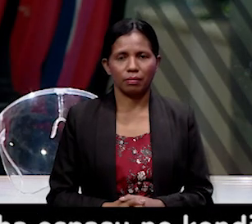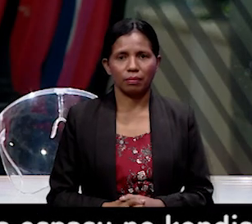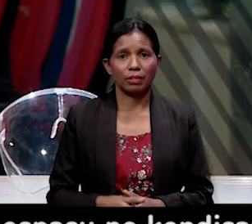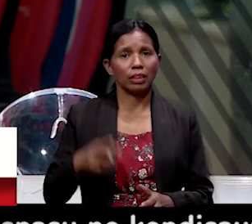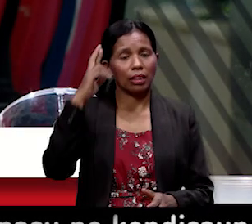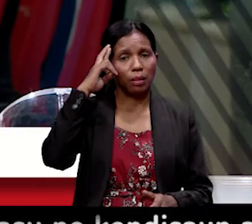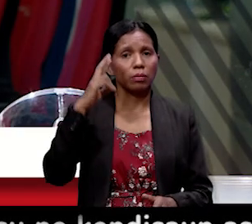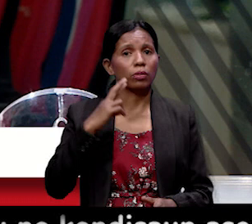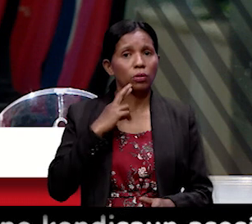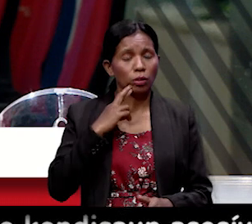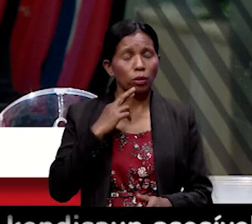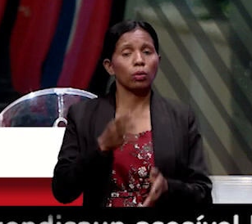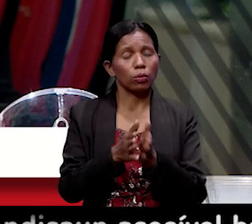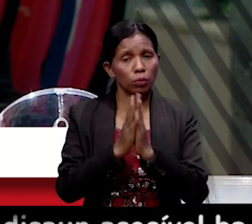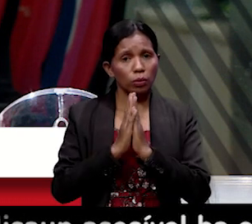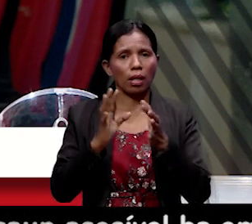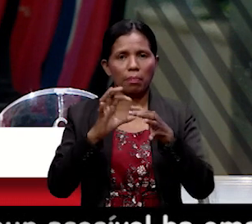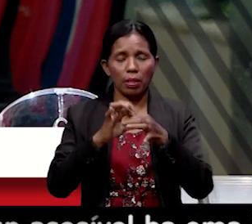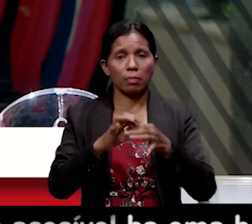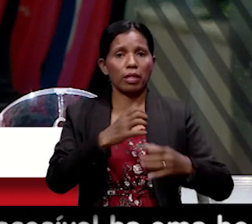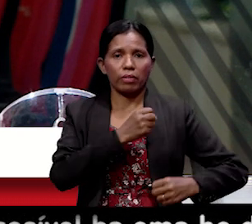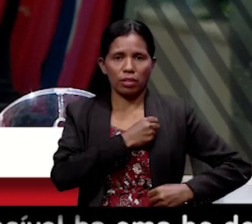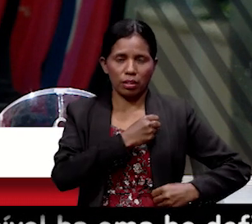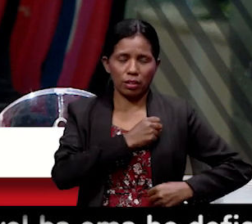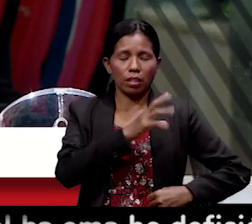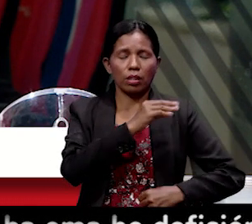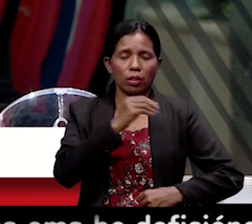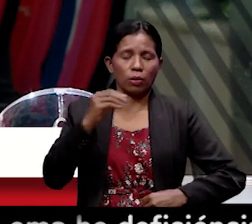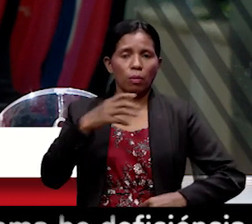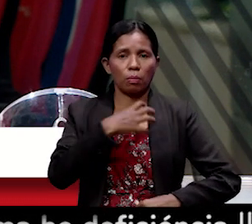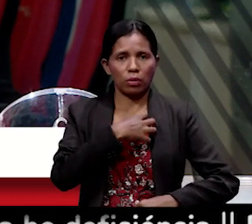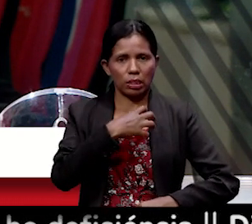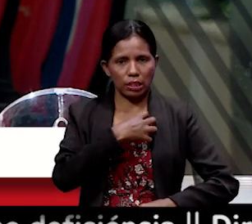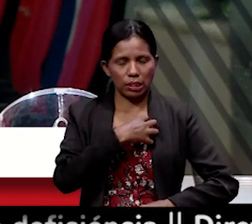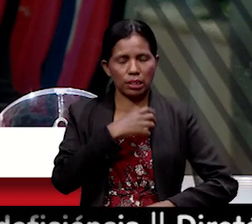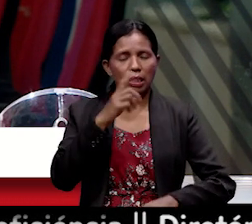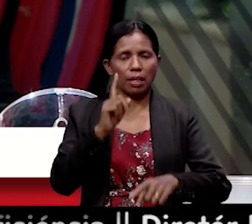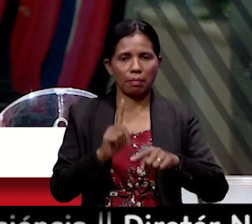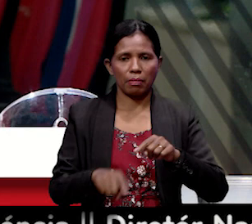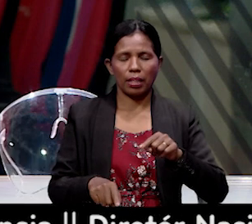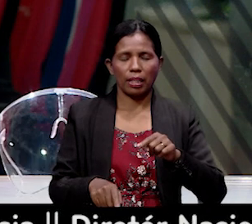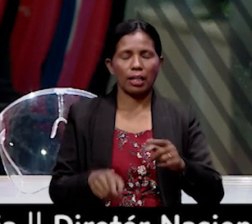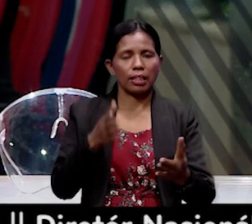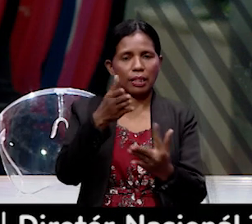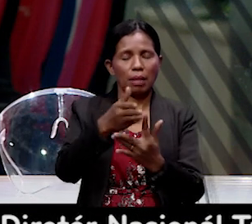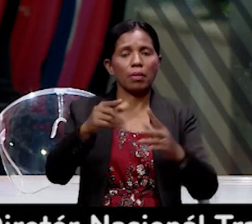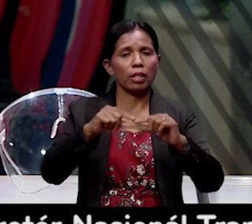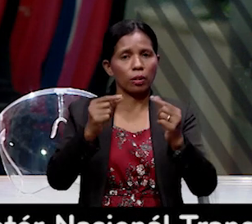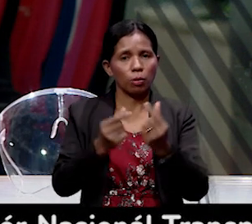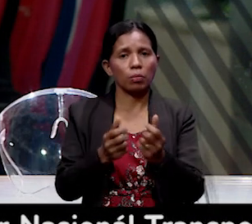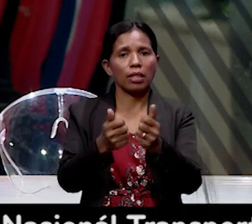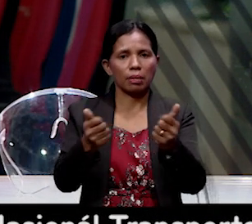husu membro FFDTL no Peniteli, tau as interesse estado ho di labele mete iha grupo arte